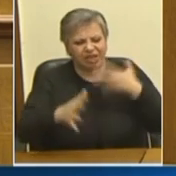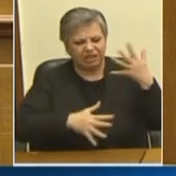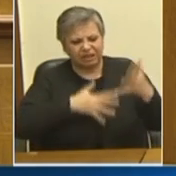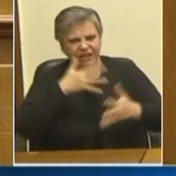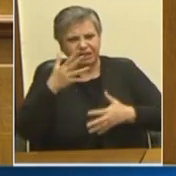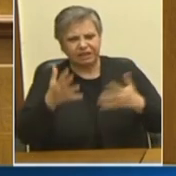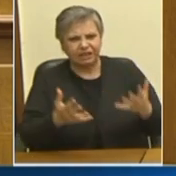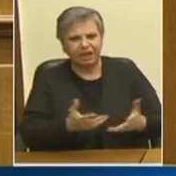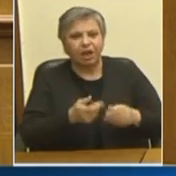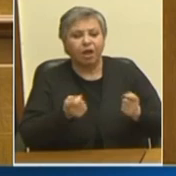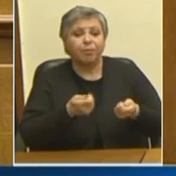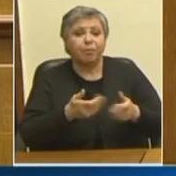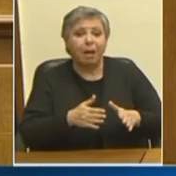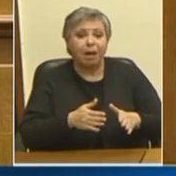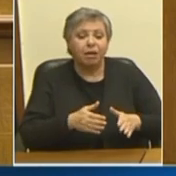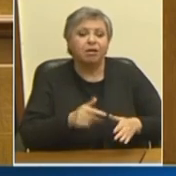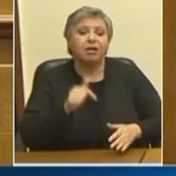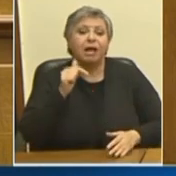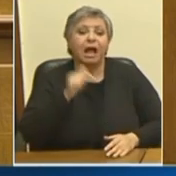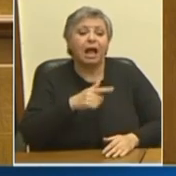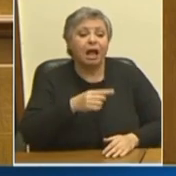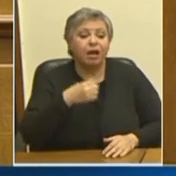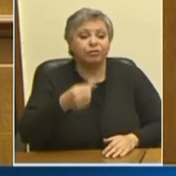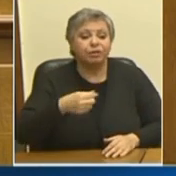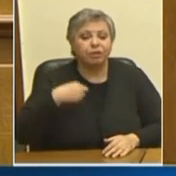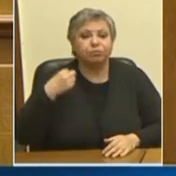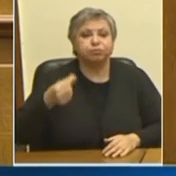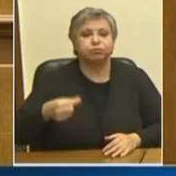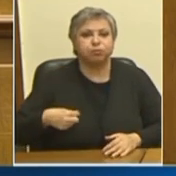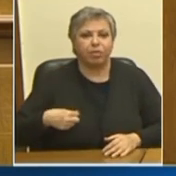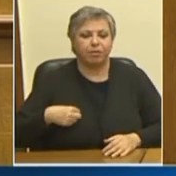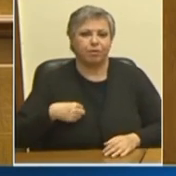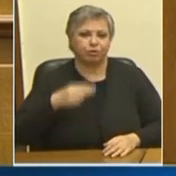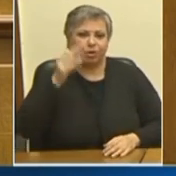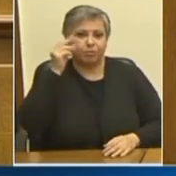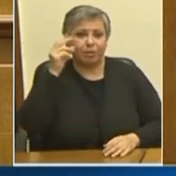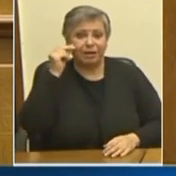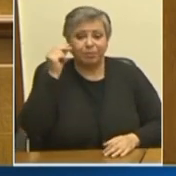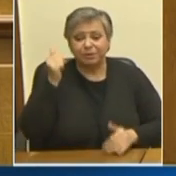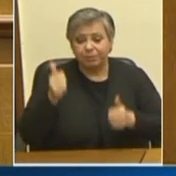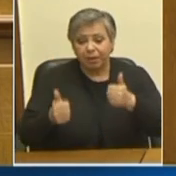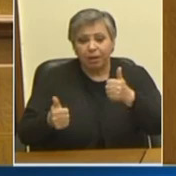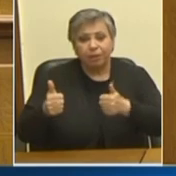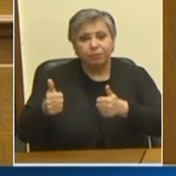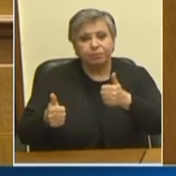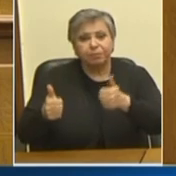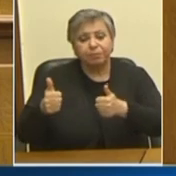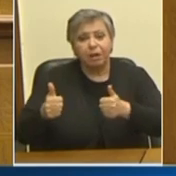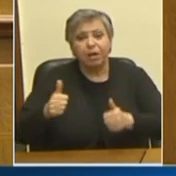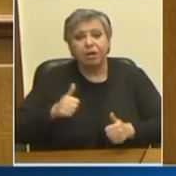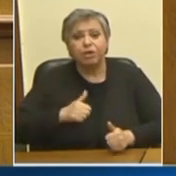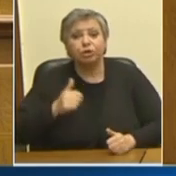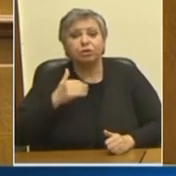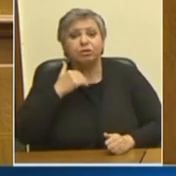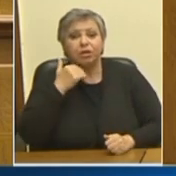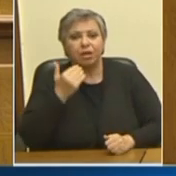πανεπιστήμια. Δεν θα είναι σε θέση τα κρατικά πανεπιστήμια να ανταγωνιστούν τους ιδιώτες. Και θα, εν τω μεταξύ,